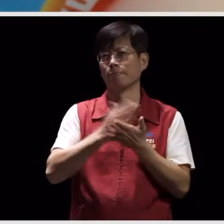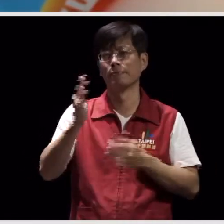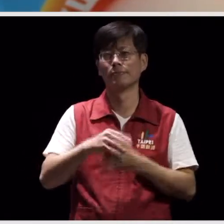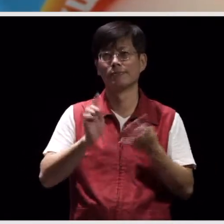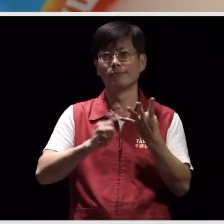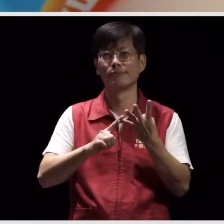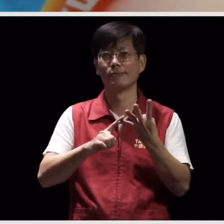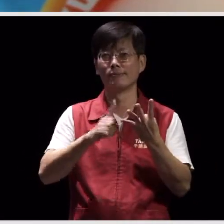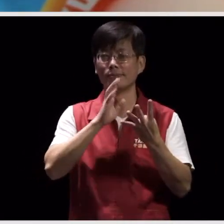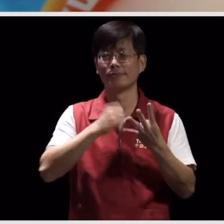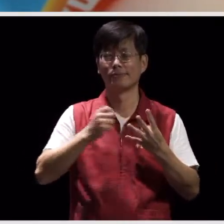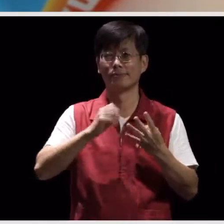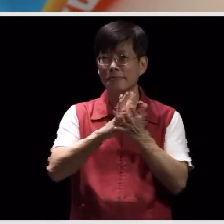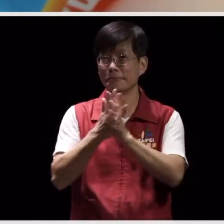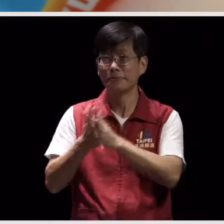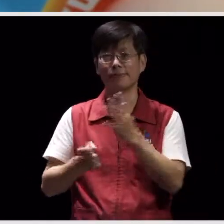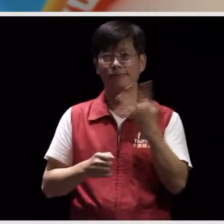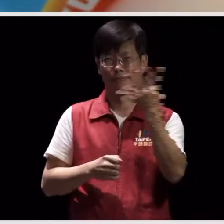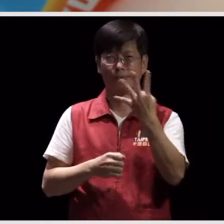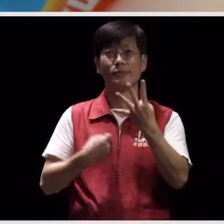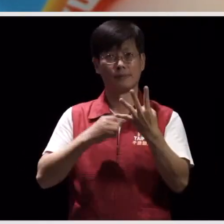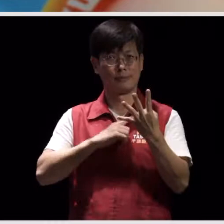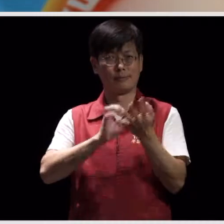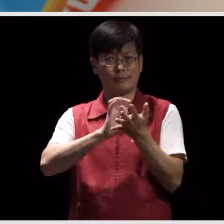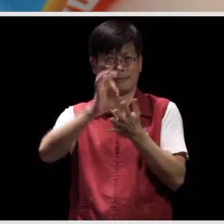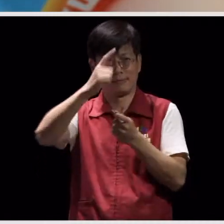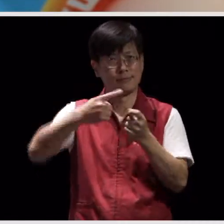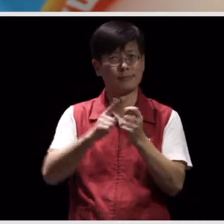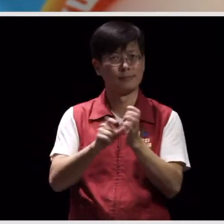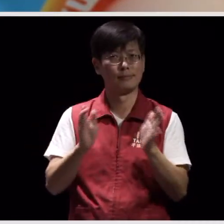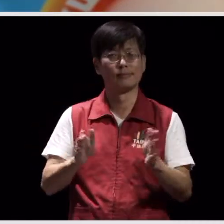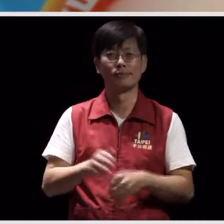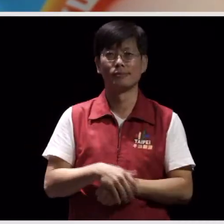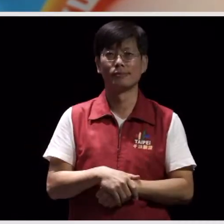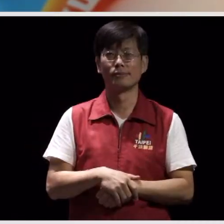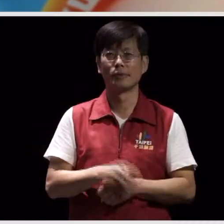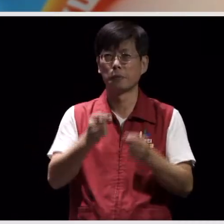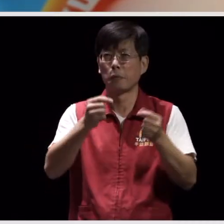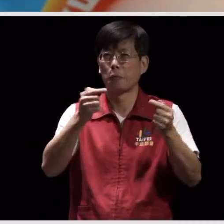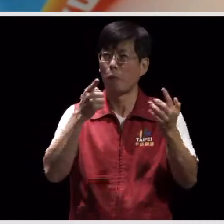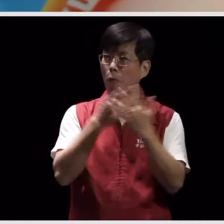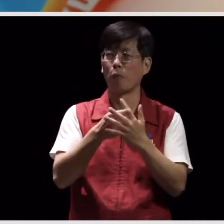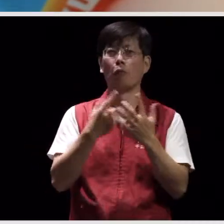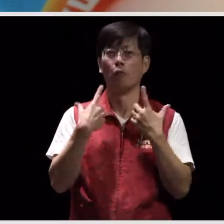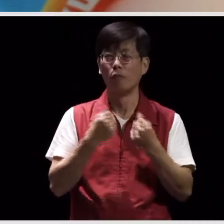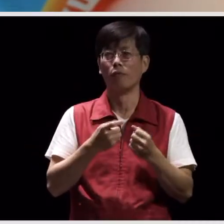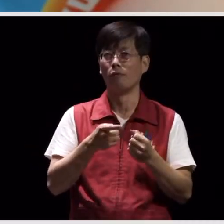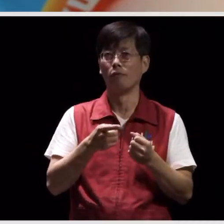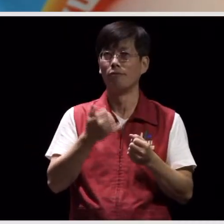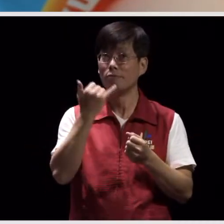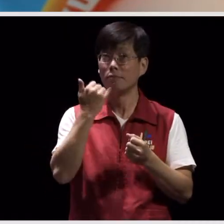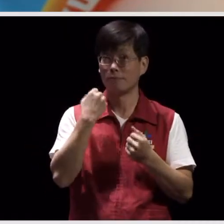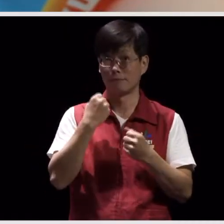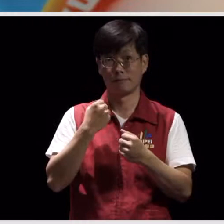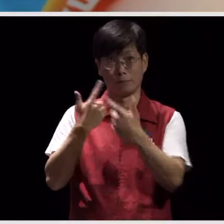后再来一个是改变。这四个东西是我花了一年的时间才真的找到一些这个，哎，这些东西是可以用在